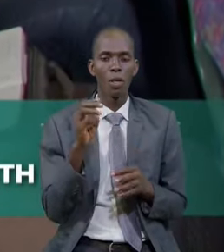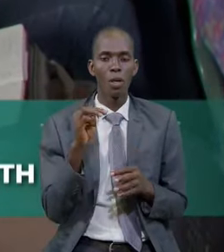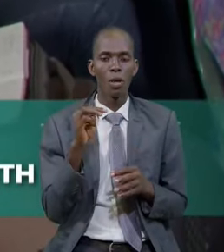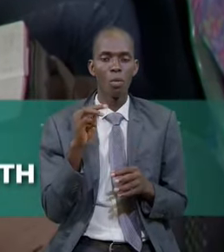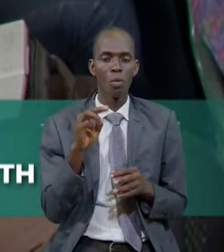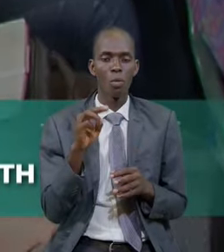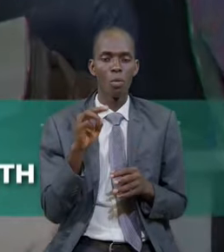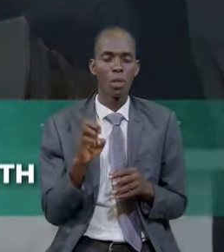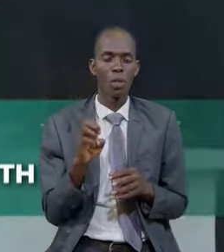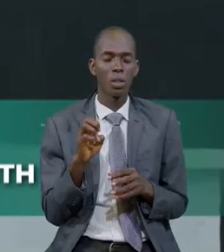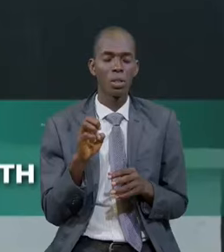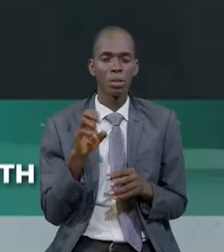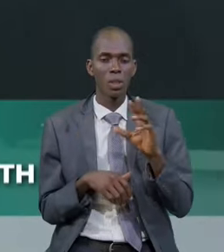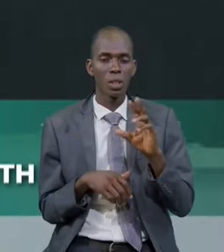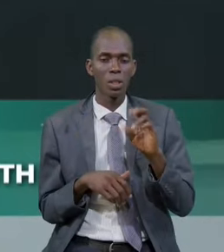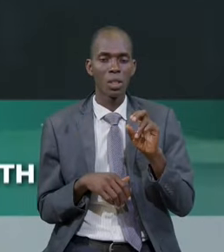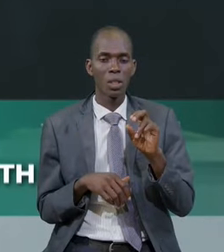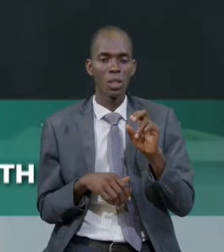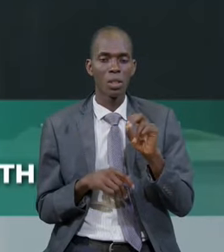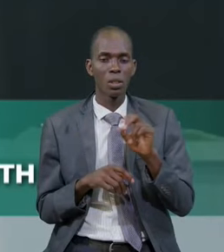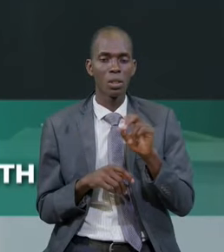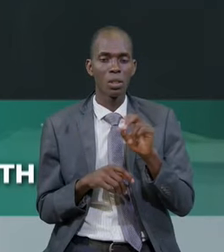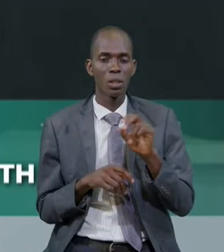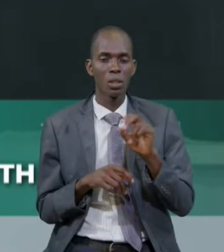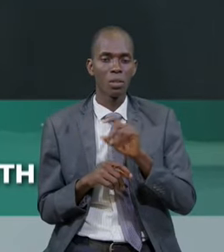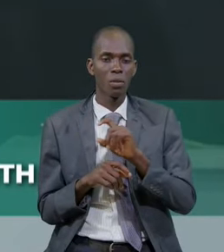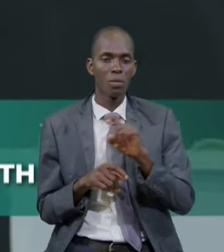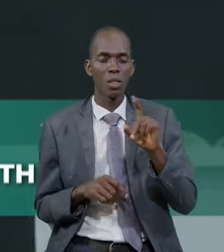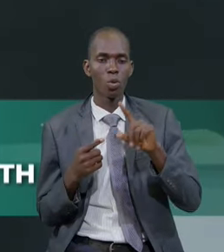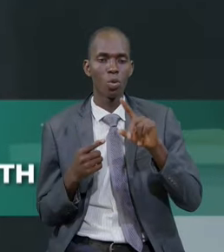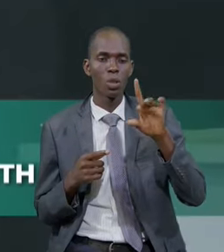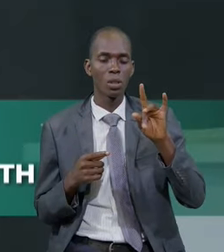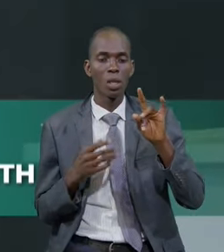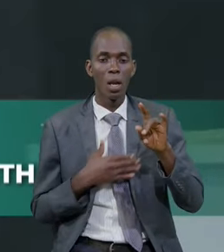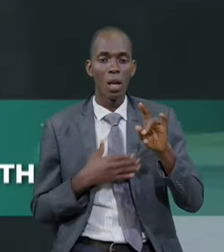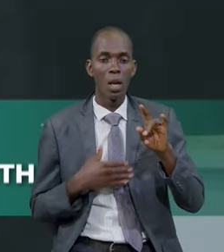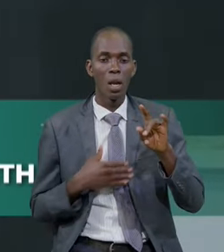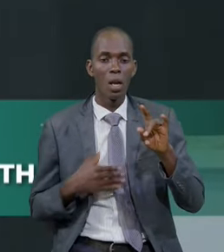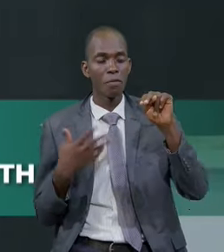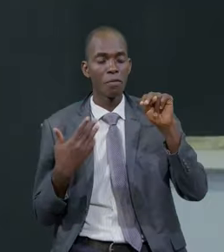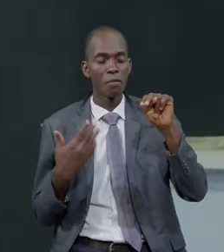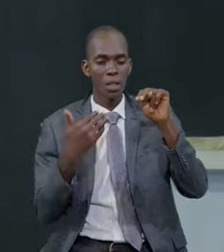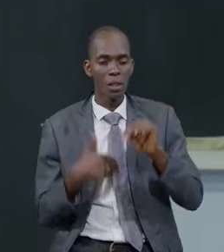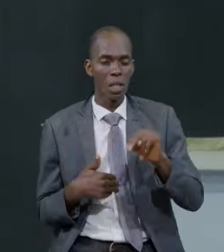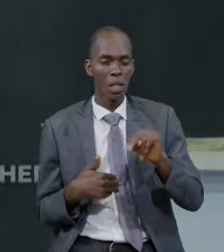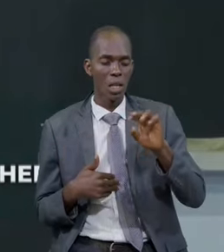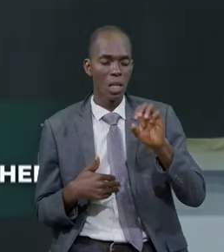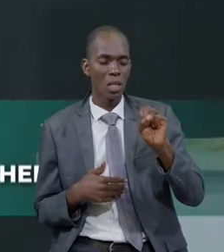verset 11 au verset 18. Le S nous dit, nous